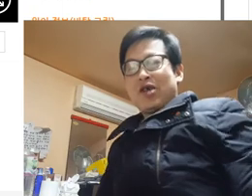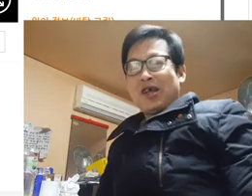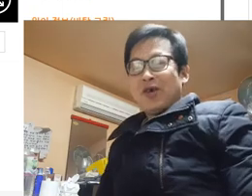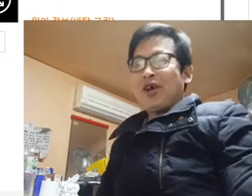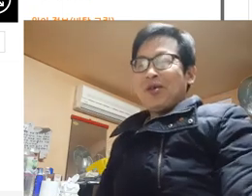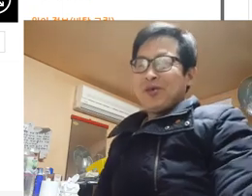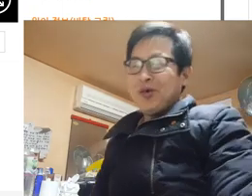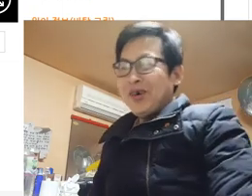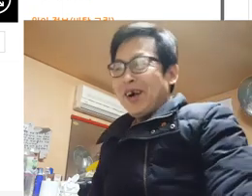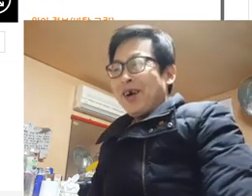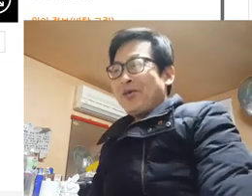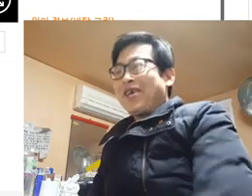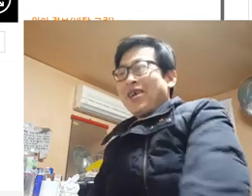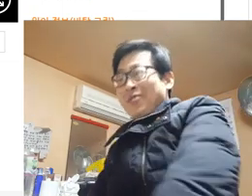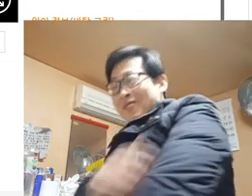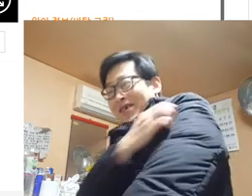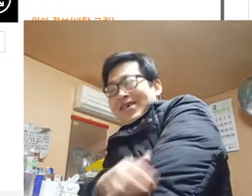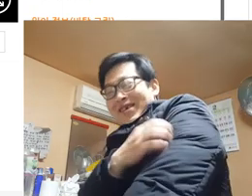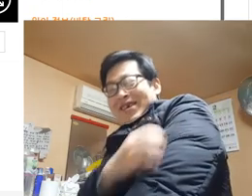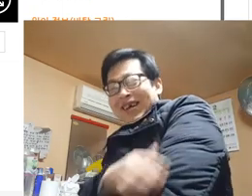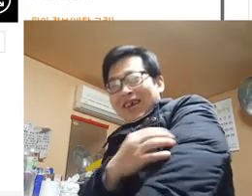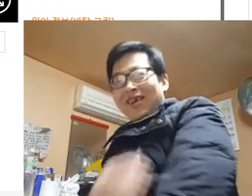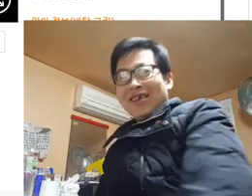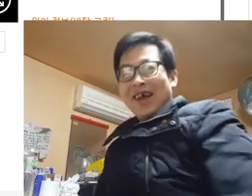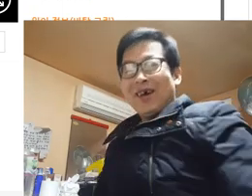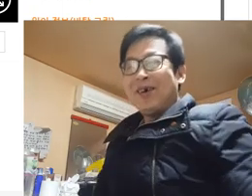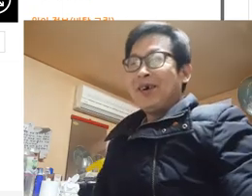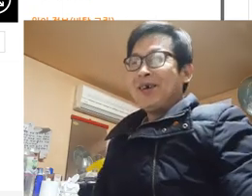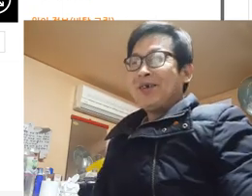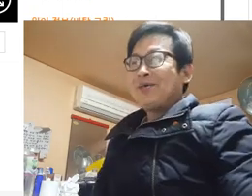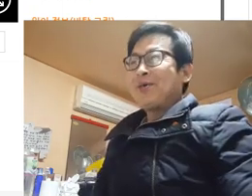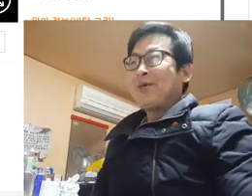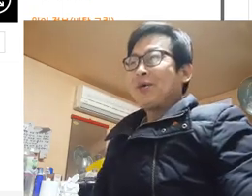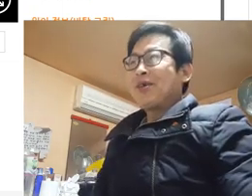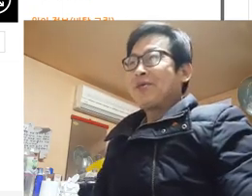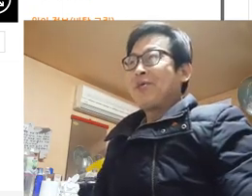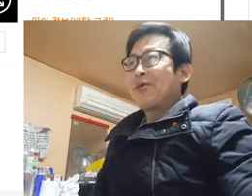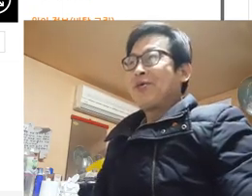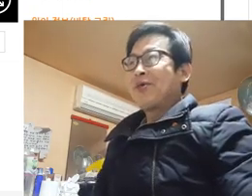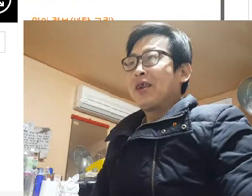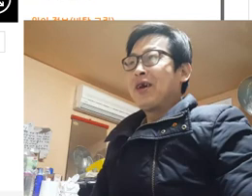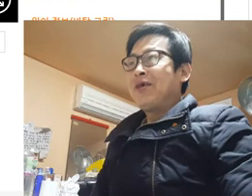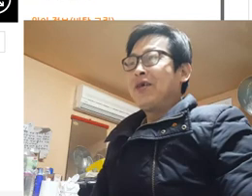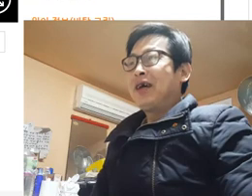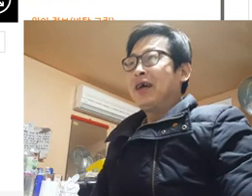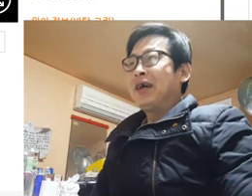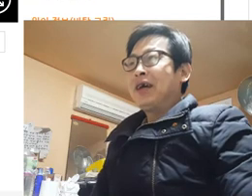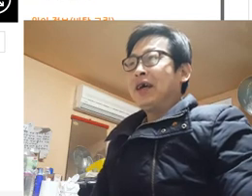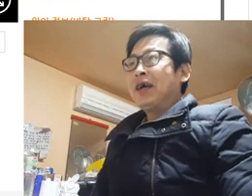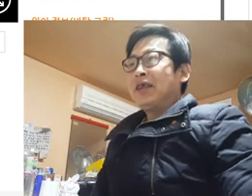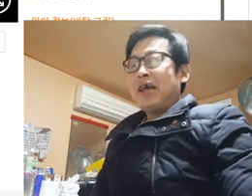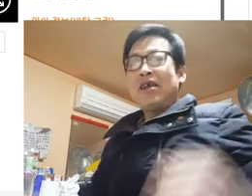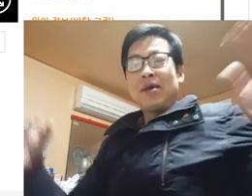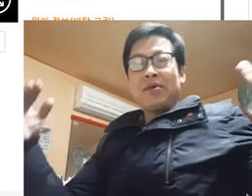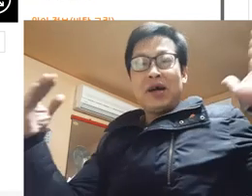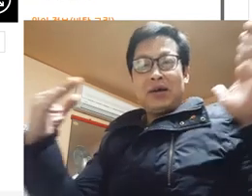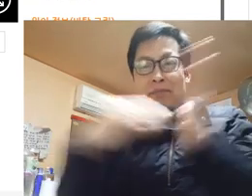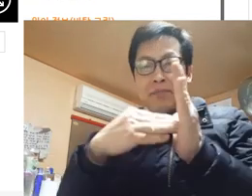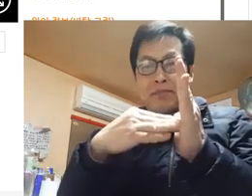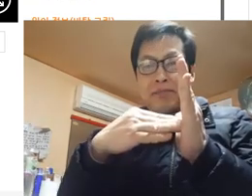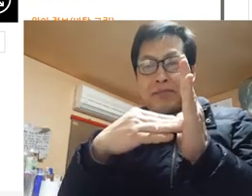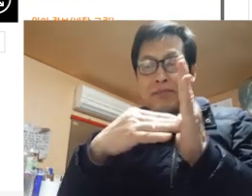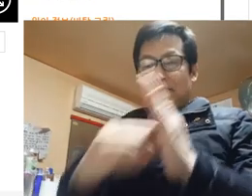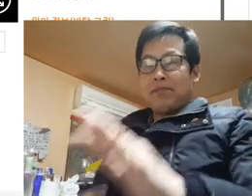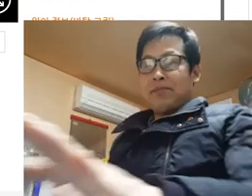귀찮다 우리가 보통 귀찮으면 이러잖아요 소어도 똑같은 표현으로 하네요 네 이상입니다 그렇죠